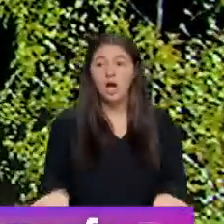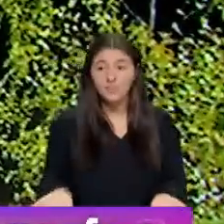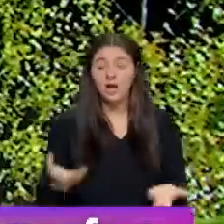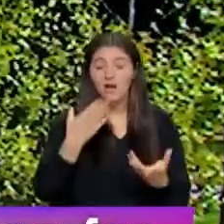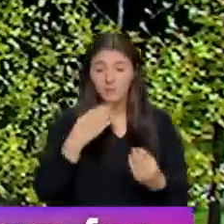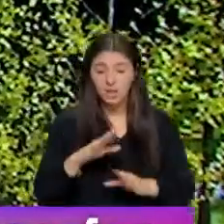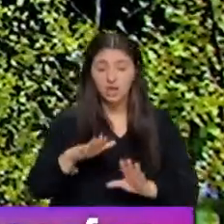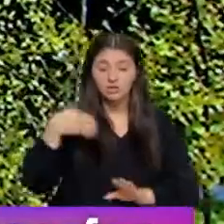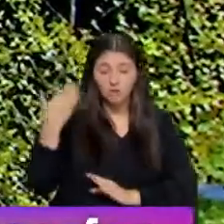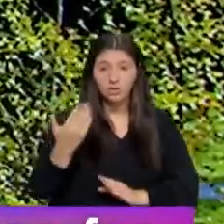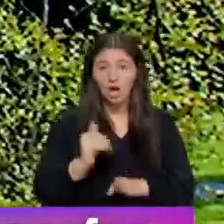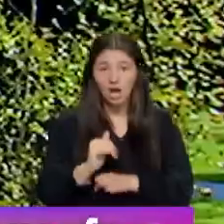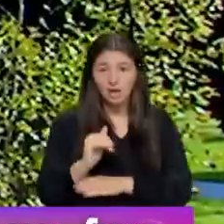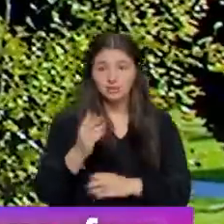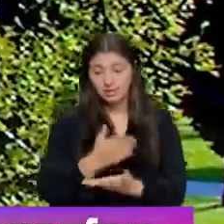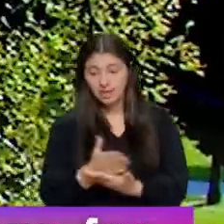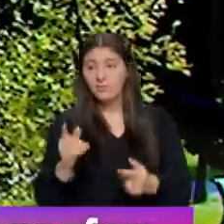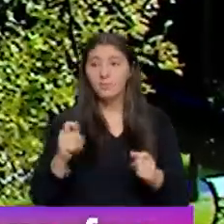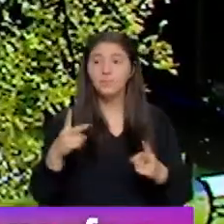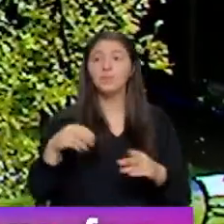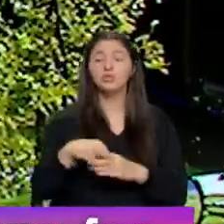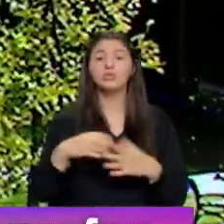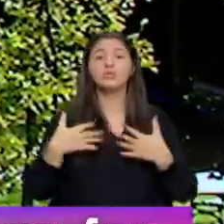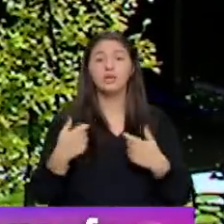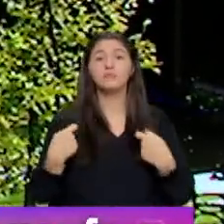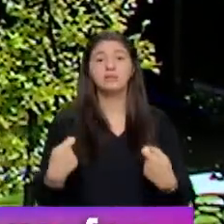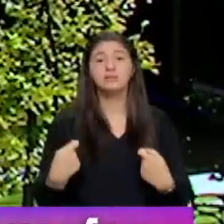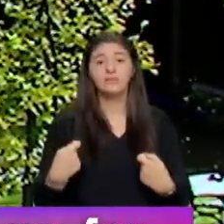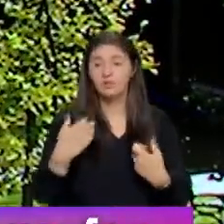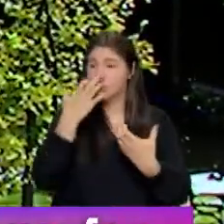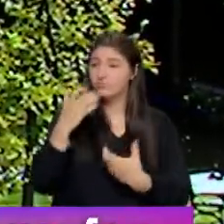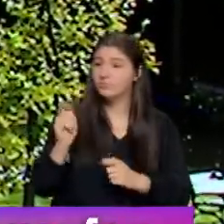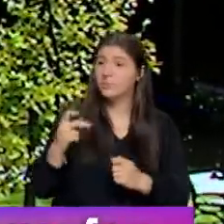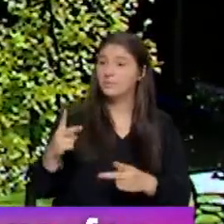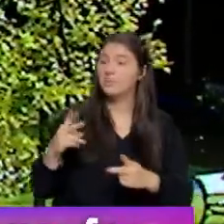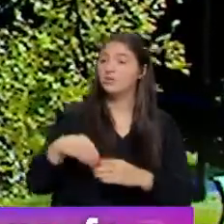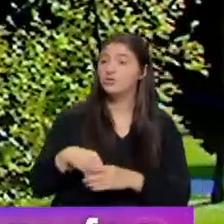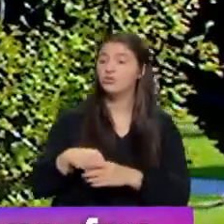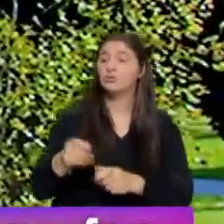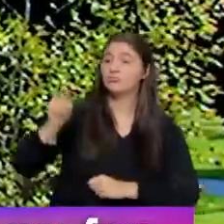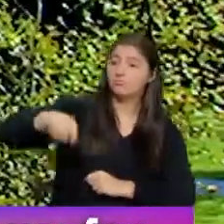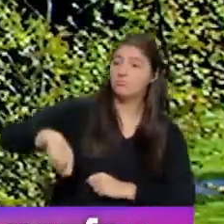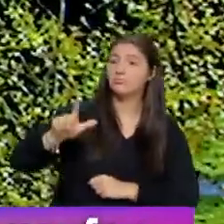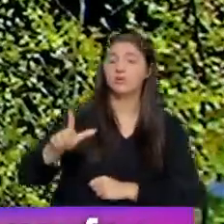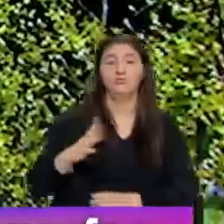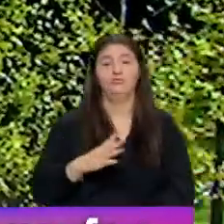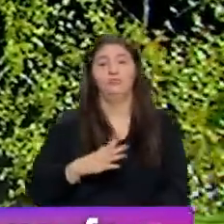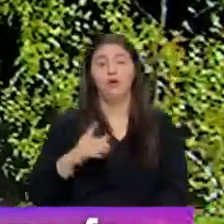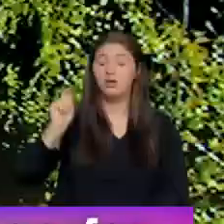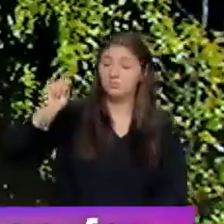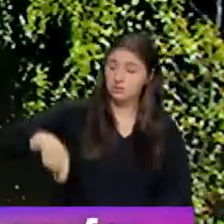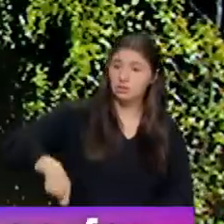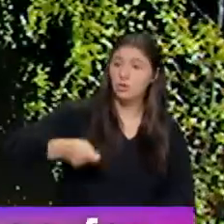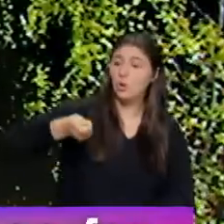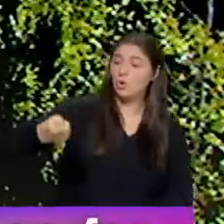emeklilikten Sonra işte hayatını idame ettirebilmek için sağlık masraflarını karşılayabilmek için kredi kartına ihtiyacı var kredi